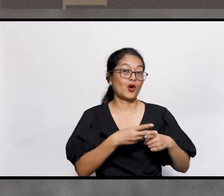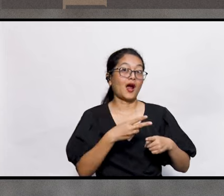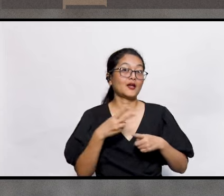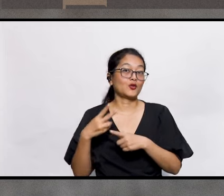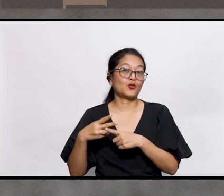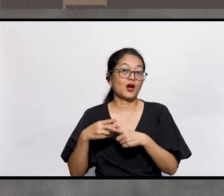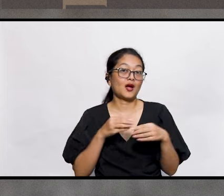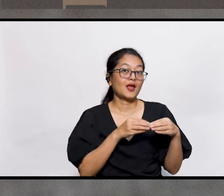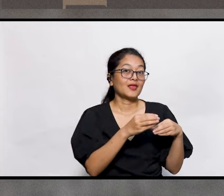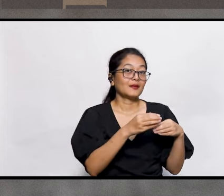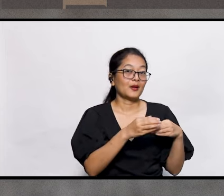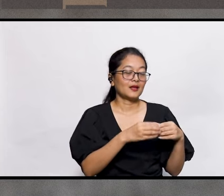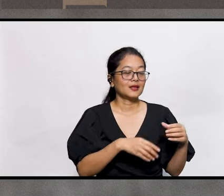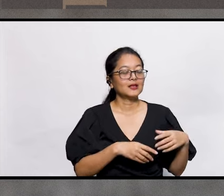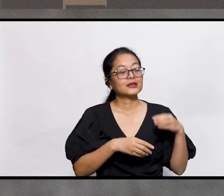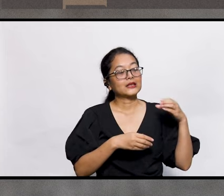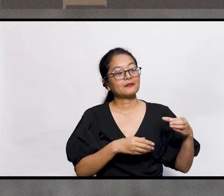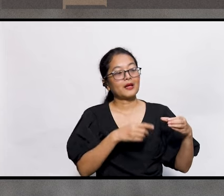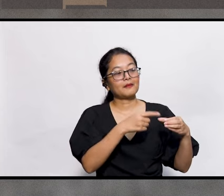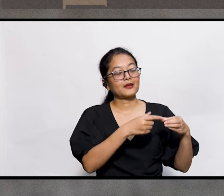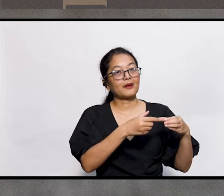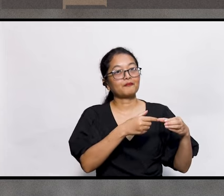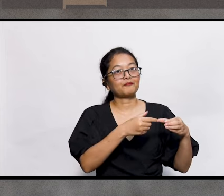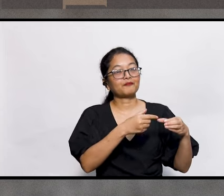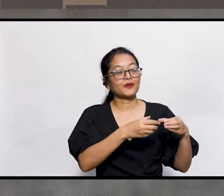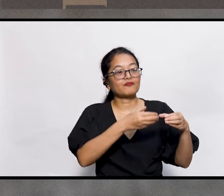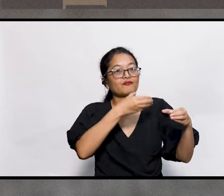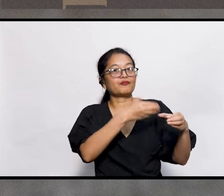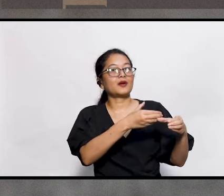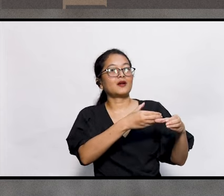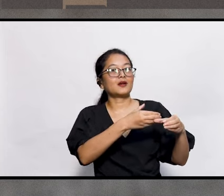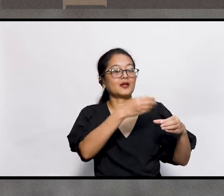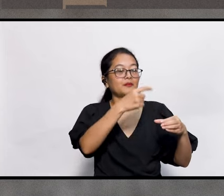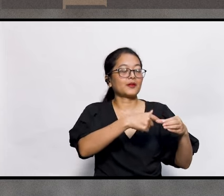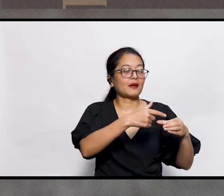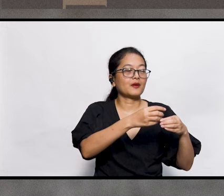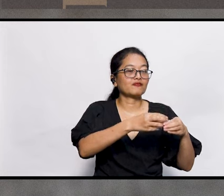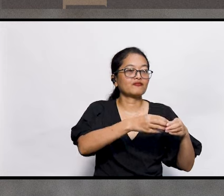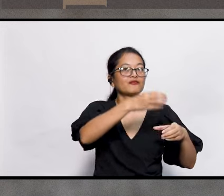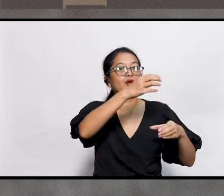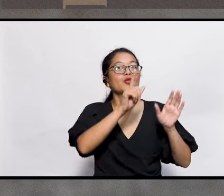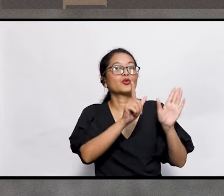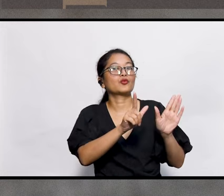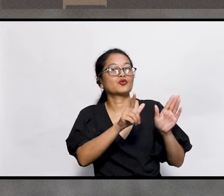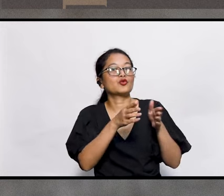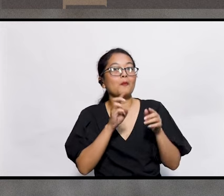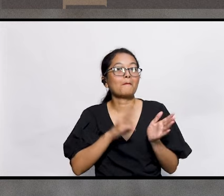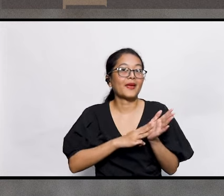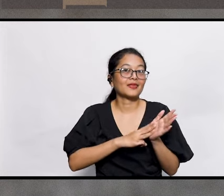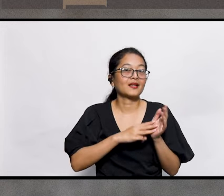kurang lebih 1,8 m tingginya 7 me lapisan pertama Enggak cuman pertama aja